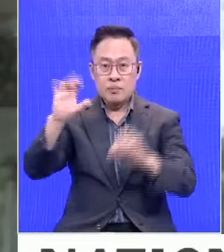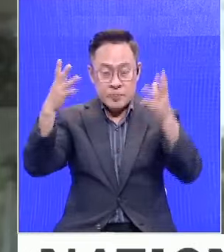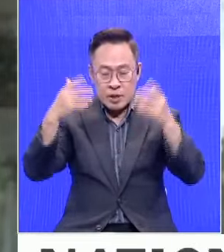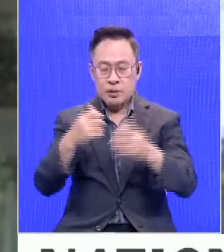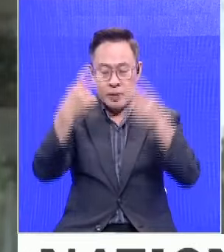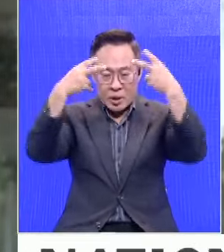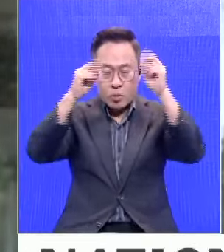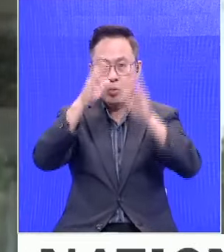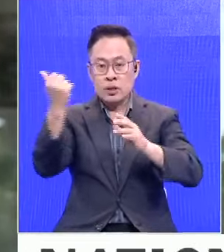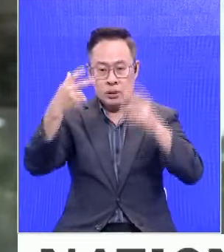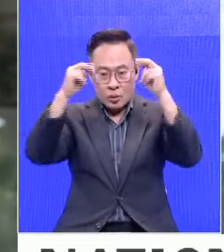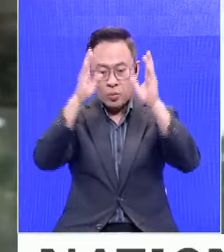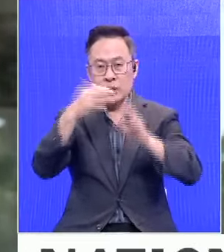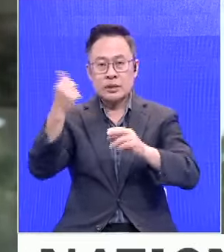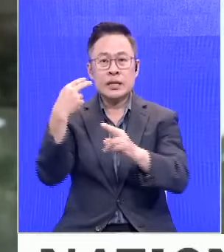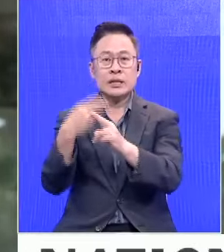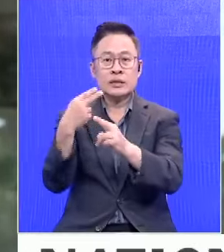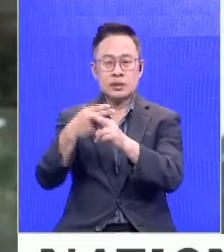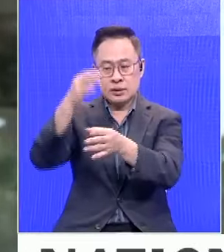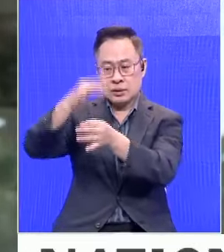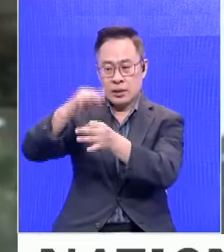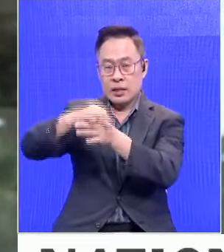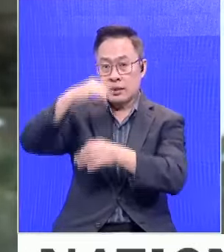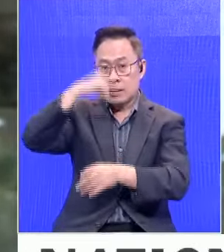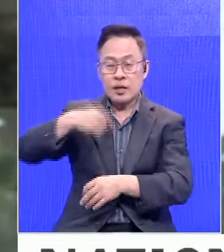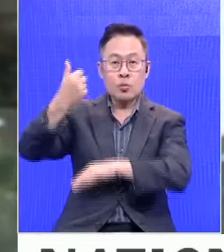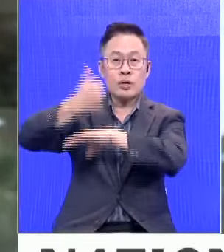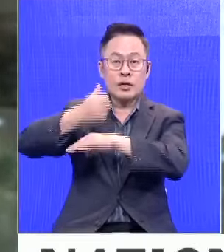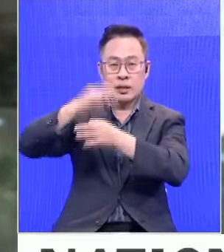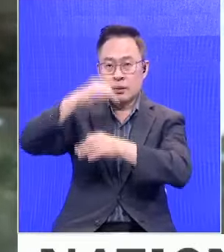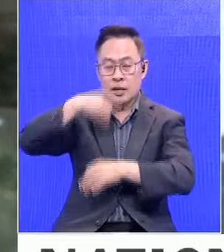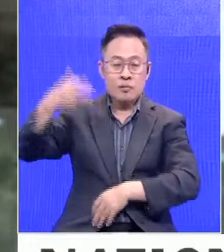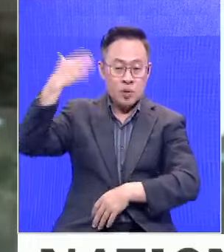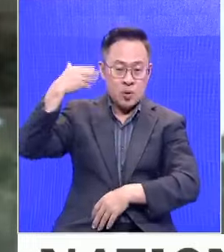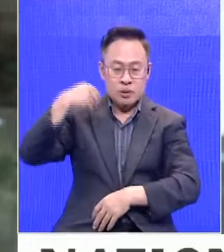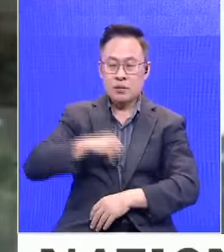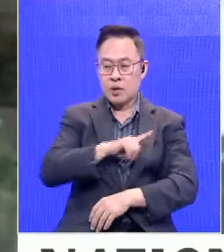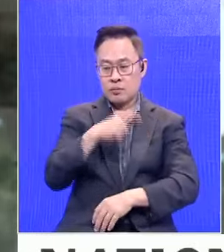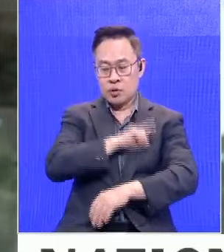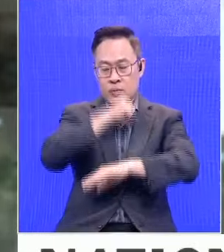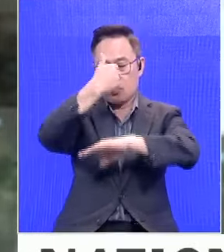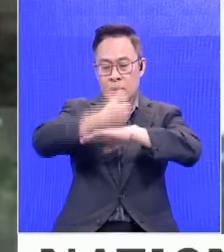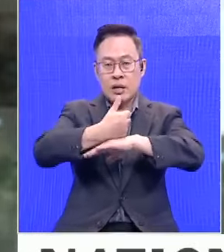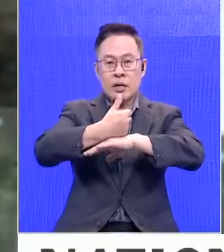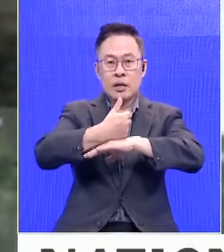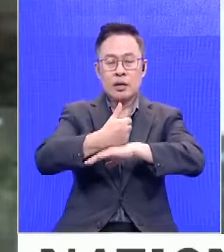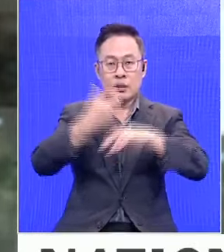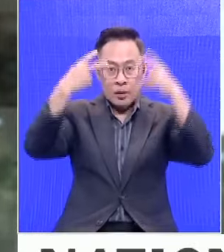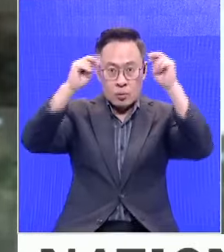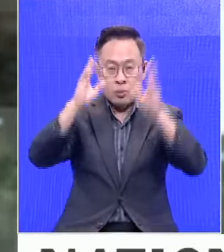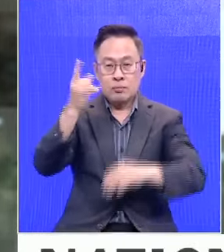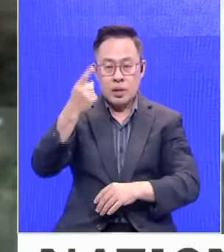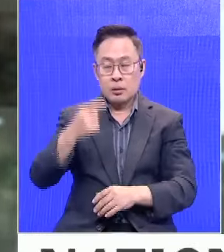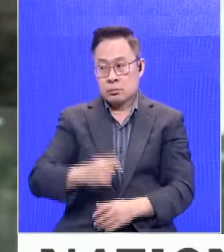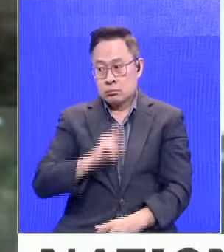บอกว่าท่านอดีตผู้ว่าการธนาคารแห่งประเทศไทยซึ่งเอ่ยชื่อด้วยผมก็ยืนยันนะครับว่าเรามาเล่นกระบวนการ